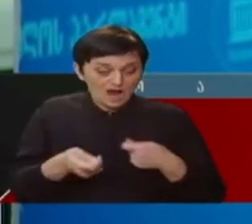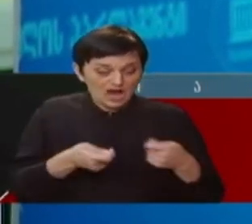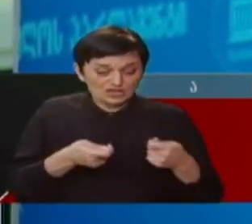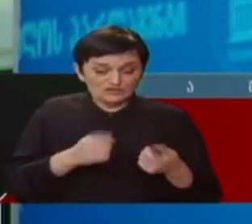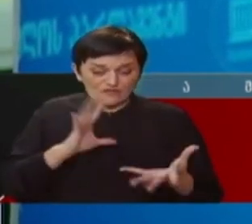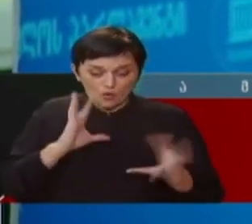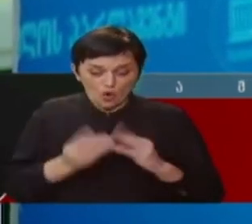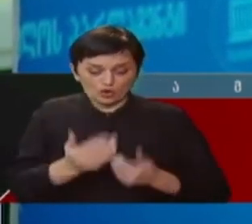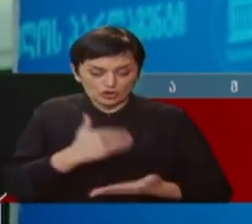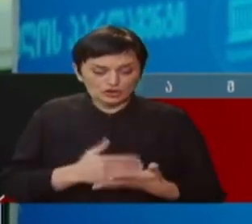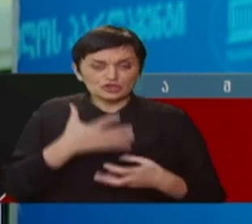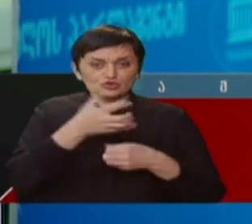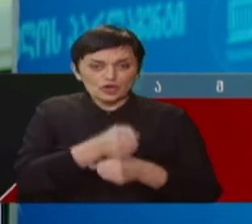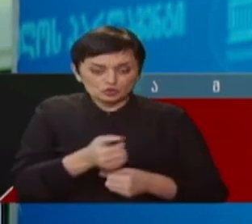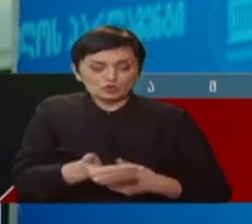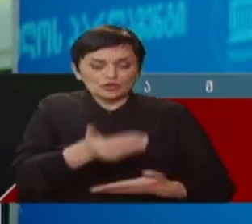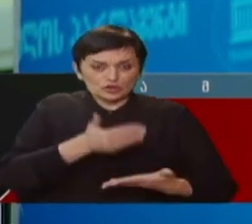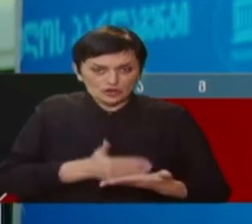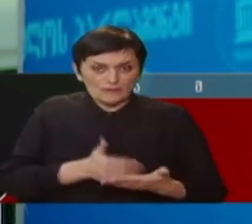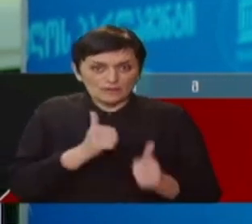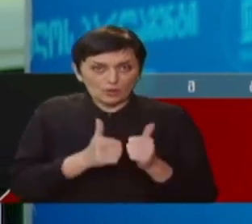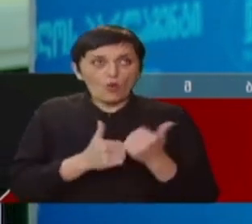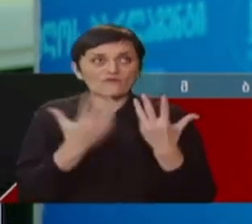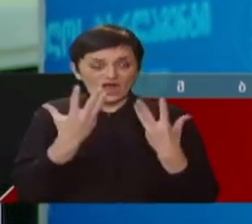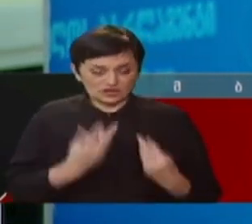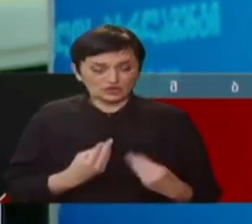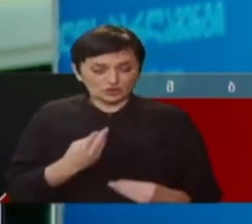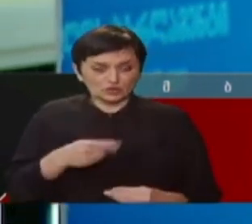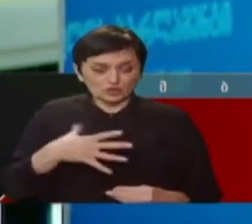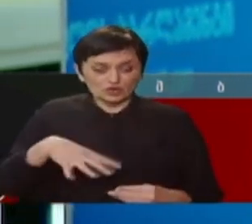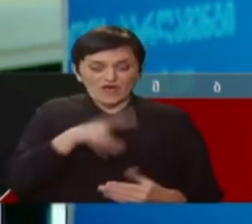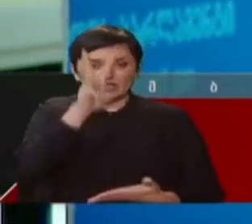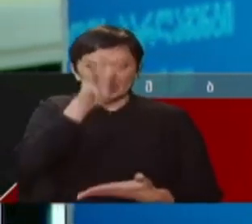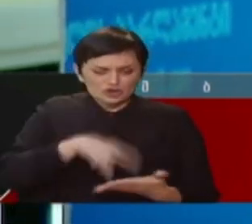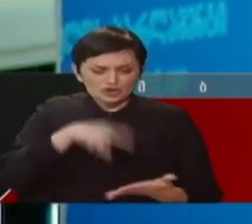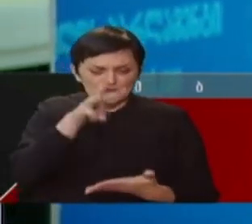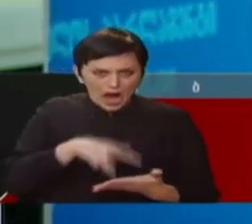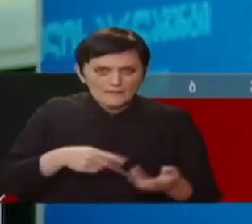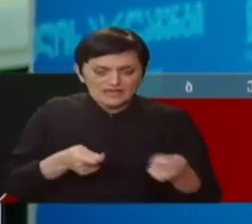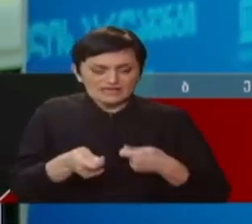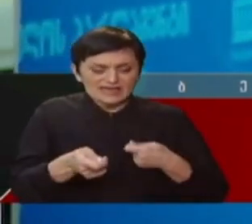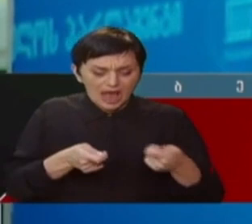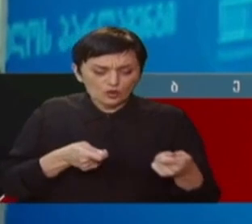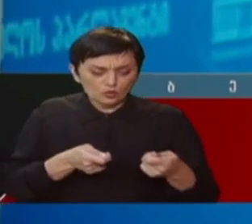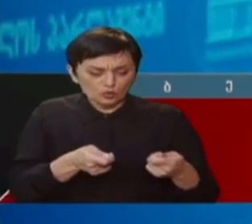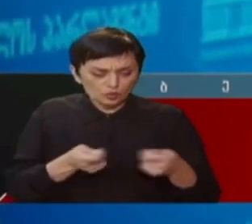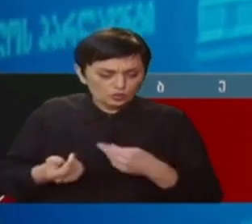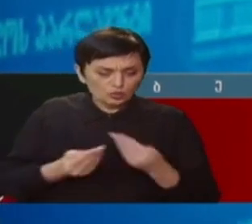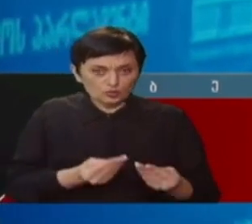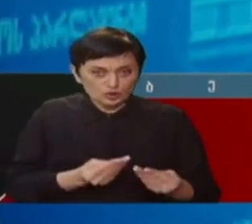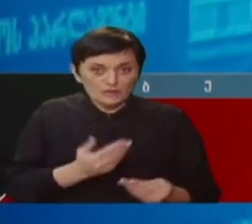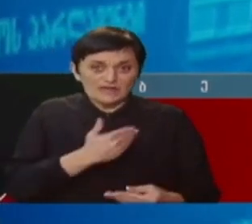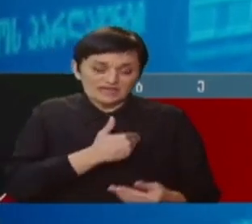მათ შორის იმ შეზღუდვების შედეგად, რომელიც ყოველდღურად ხდება ამ ქვეყანაში და იმ ჯარიმების და რეგულირების შემოღებით, რომელსაც მართლა